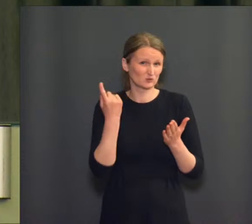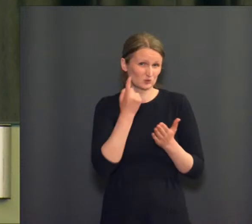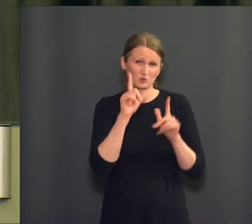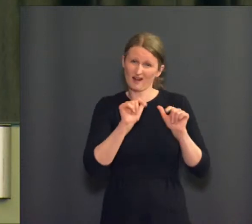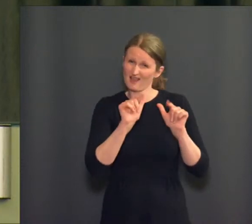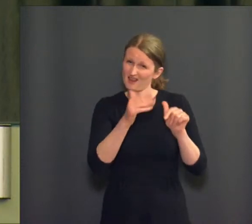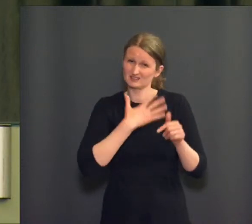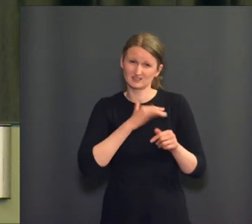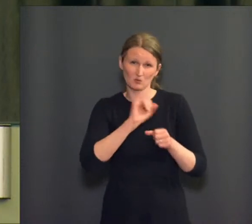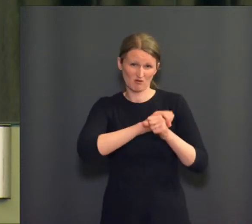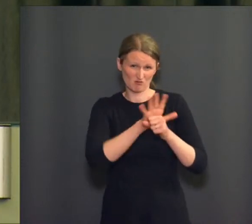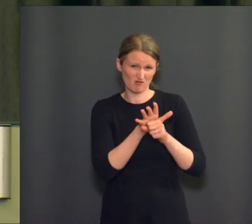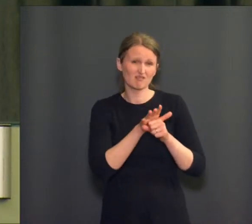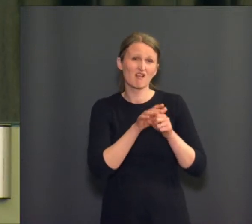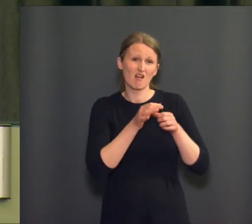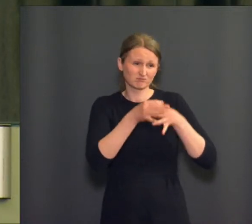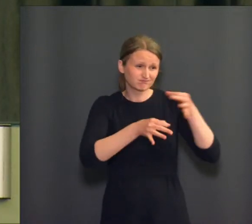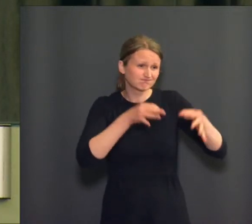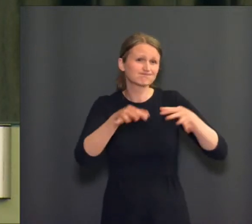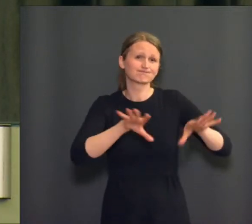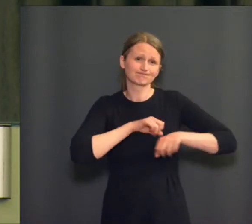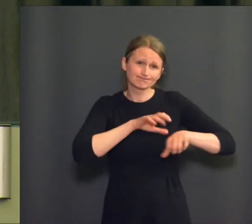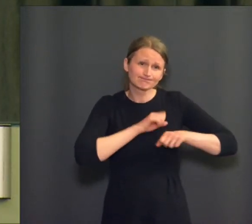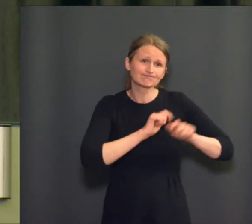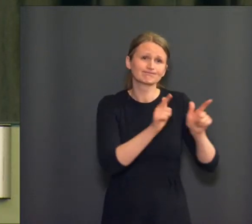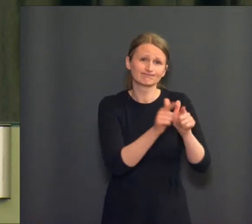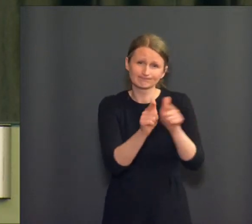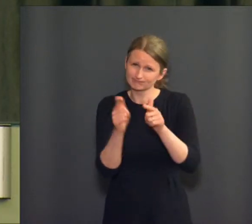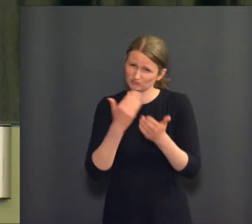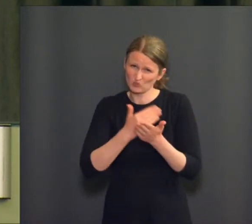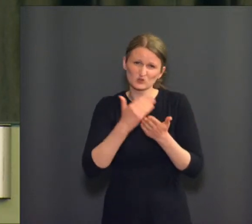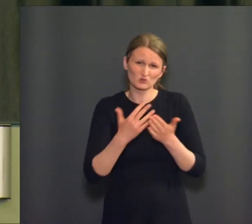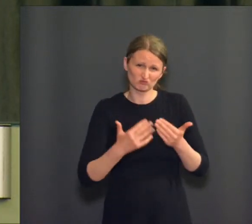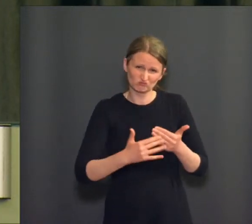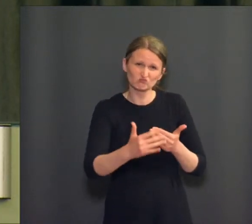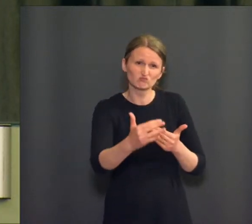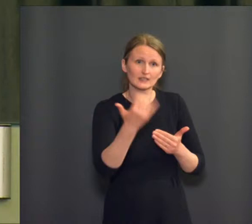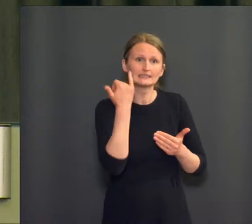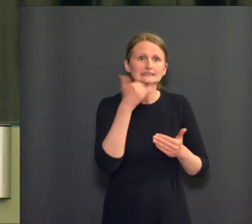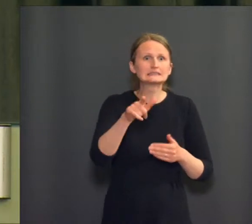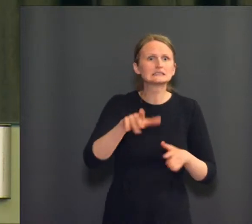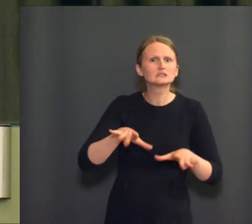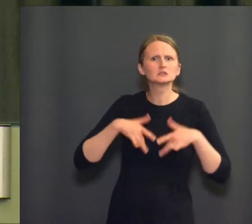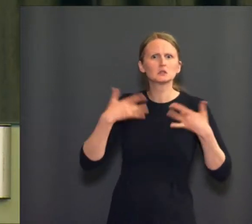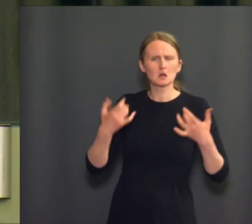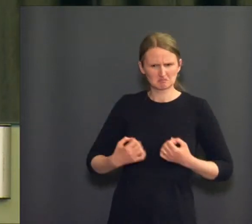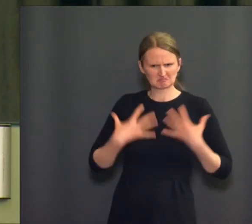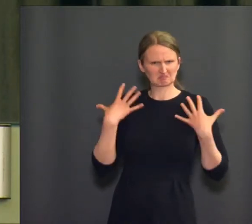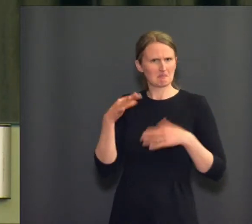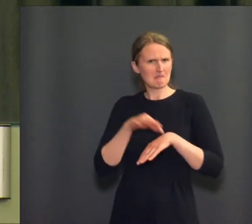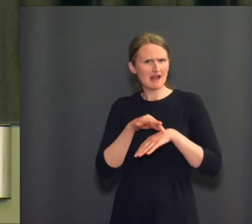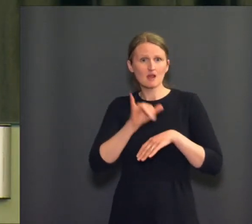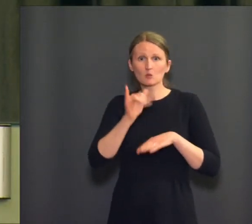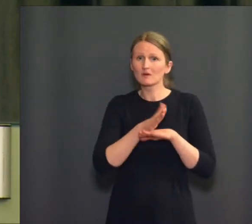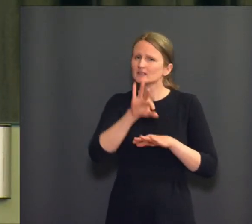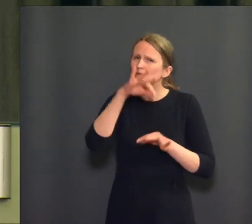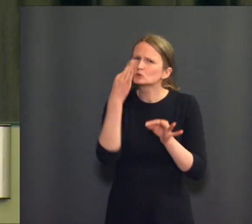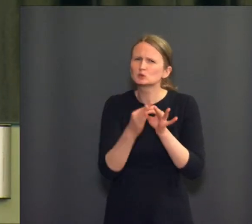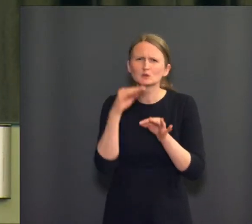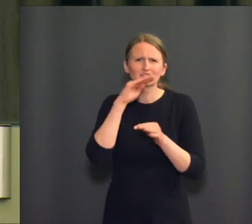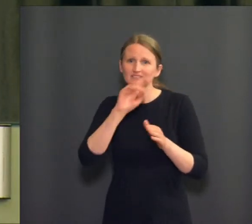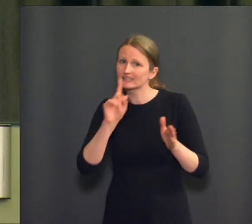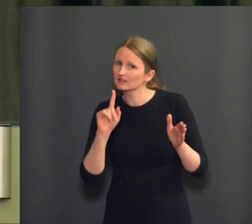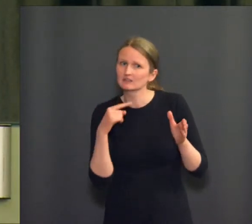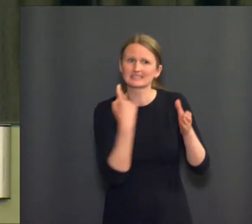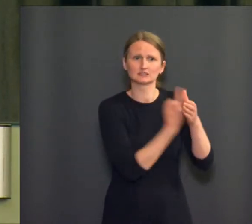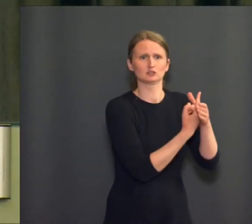de contamination avérée, mettons-nous rapidement en isolement afin de couper l'herbe sous le pied de ce virus qui cherche à profiter de